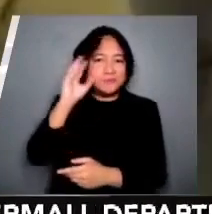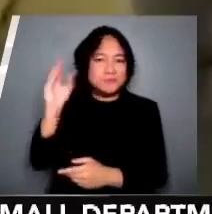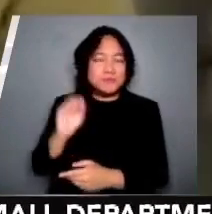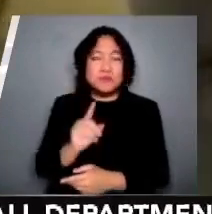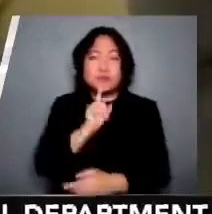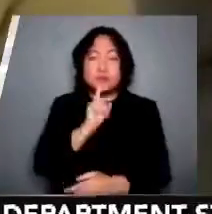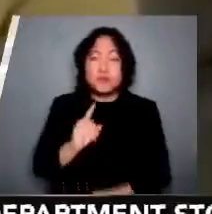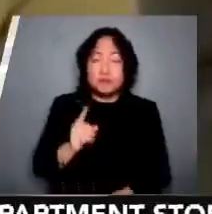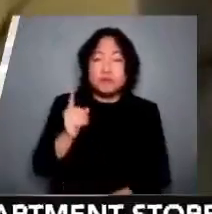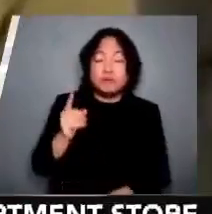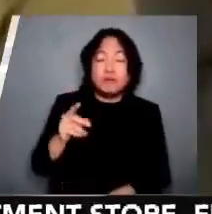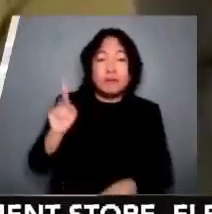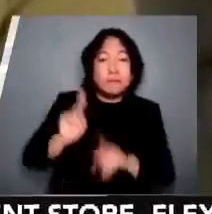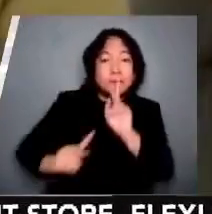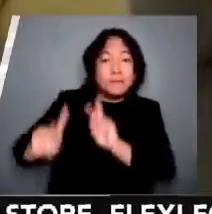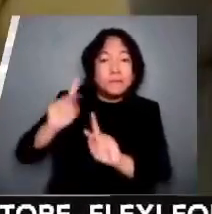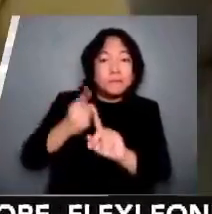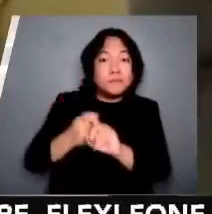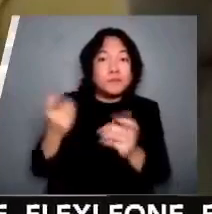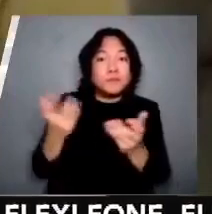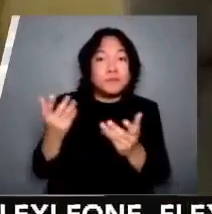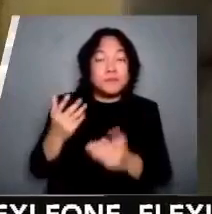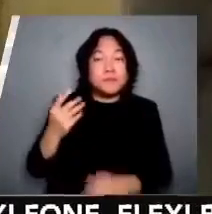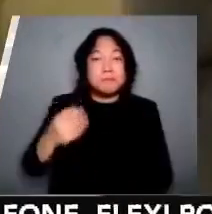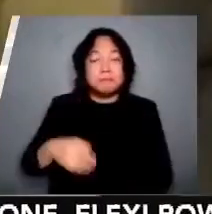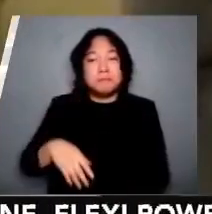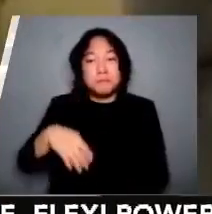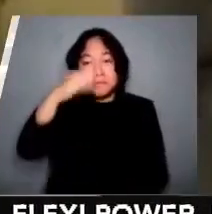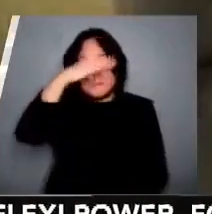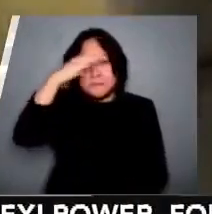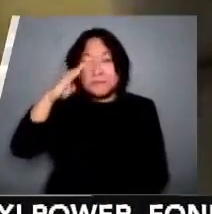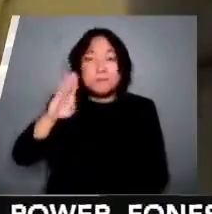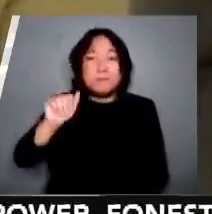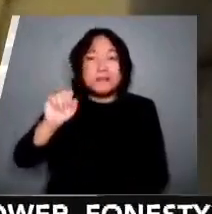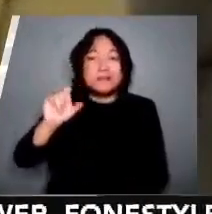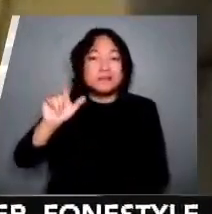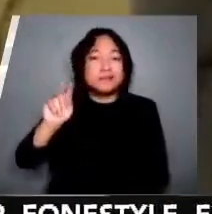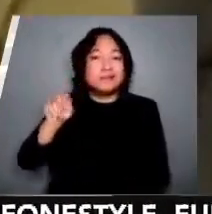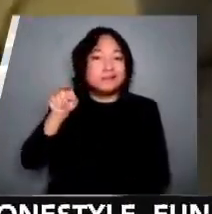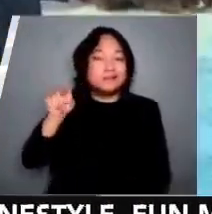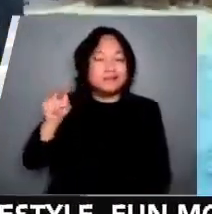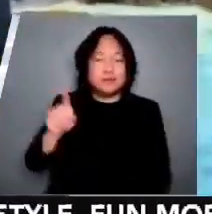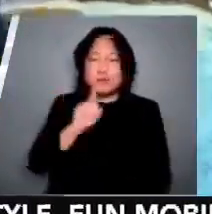man babalikan ko talaga sa added na lang talaga din na sobrang ganda din